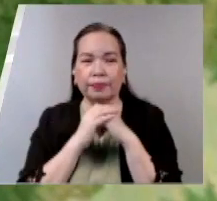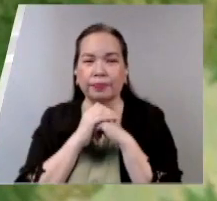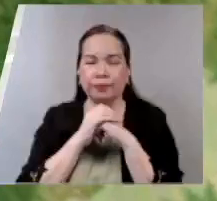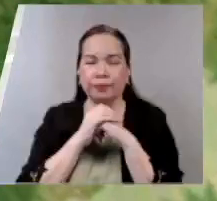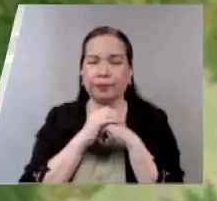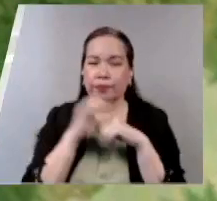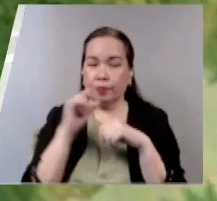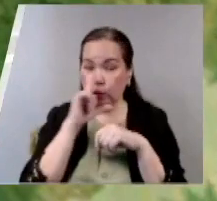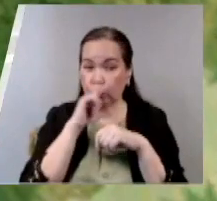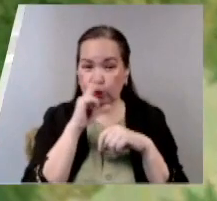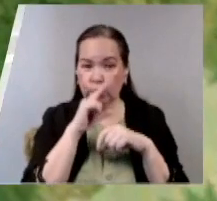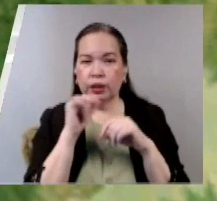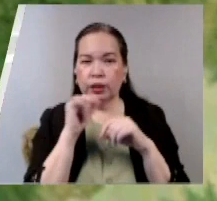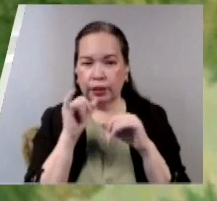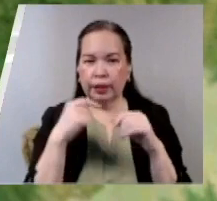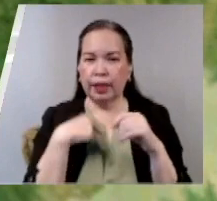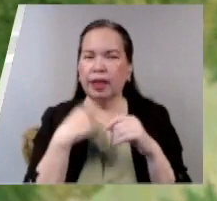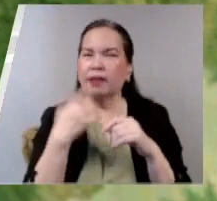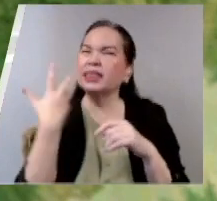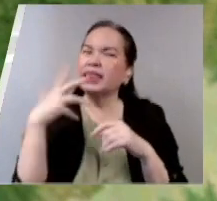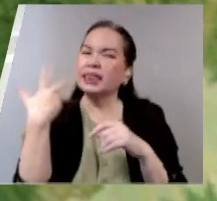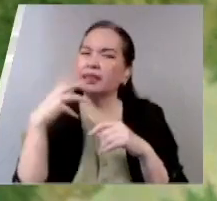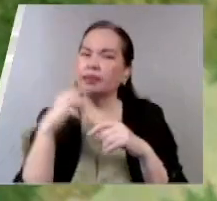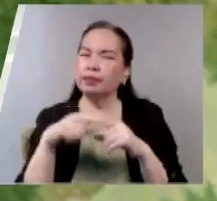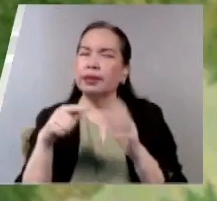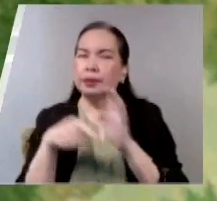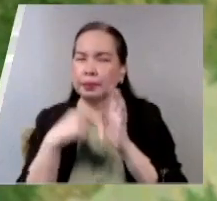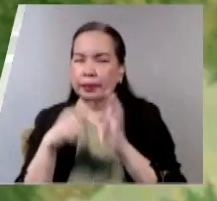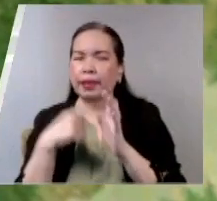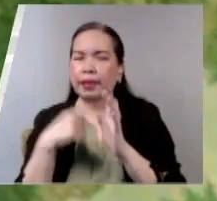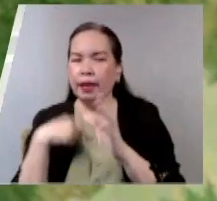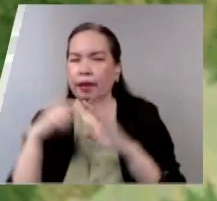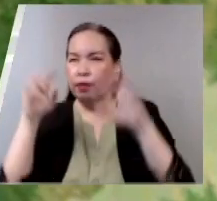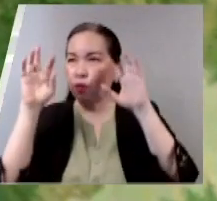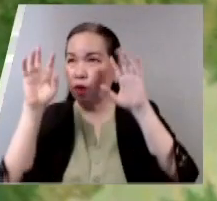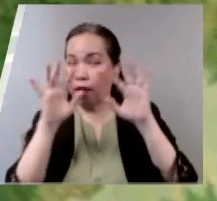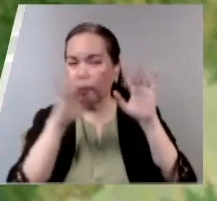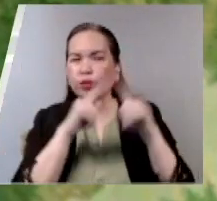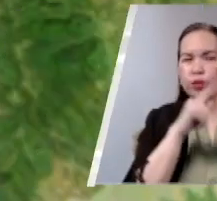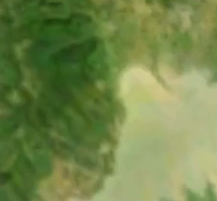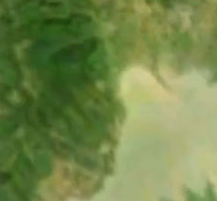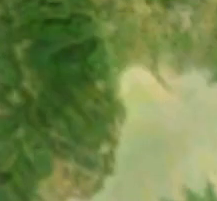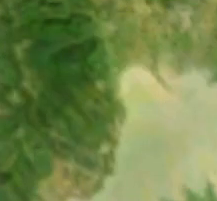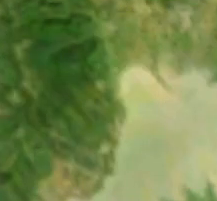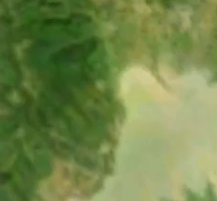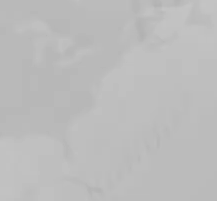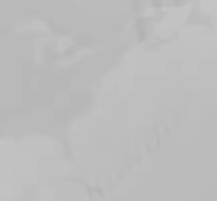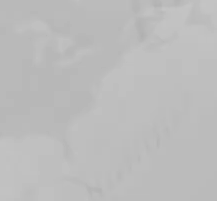posibilidad ng localized thunderstorms, kaya magdala pa rin ng payong kung may lakas.